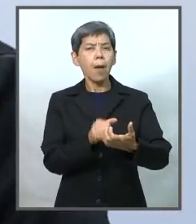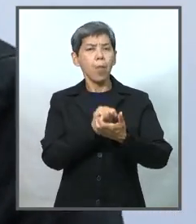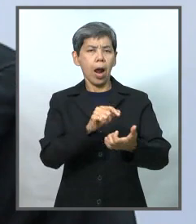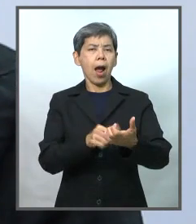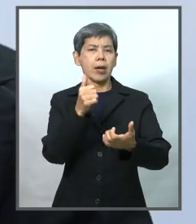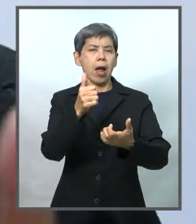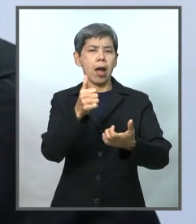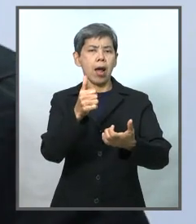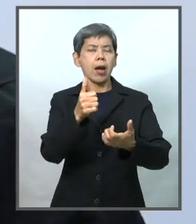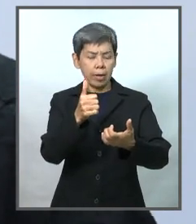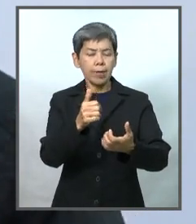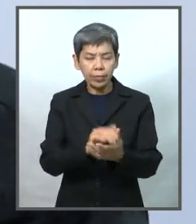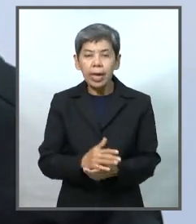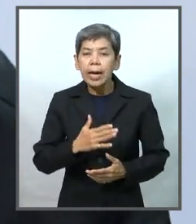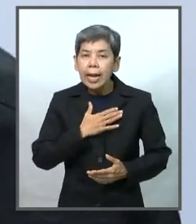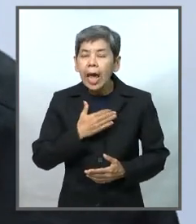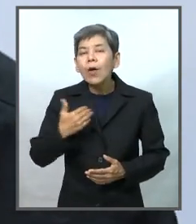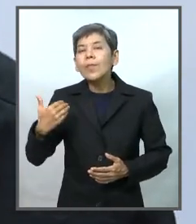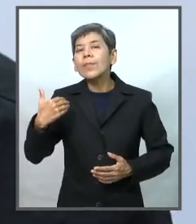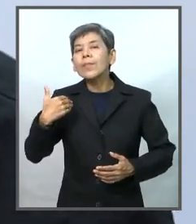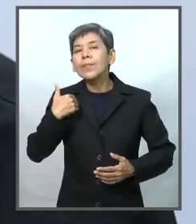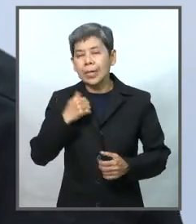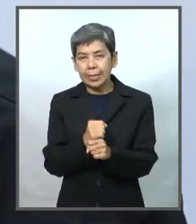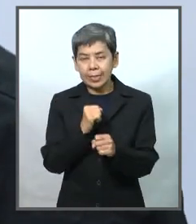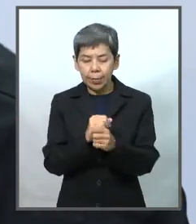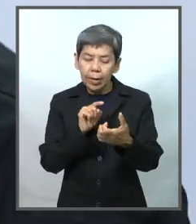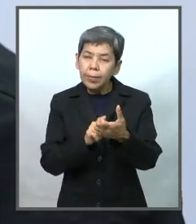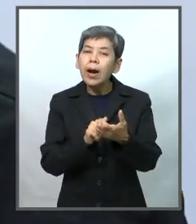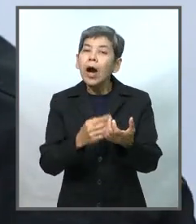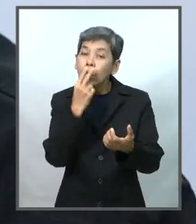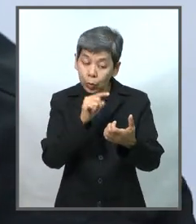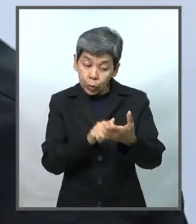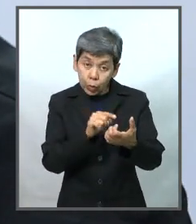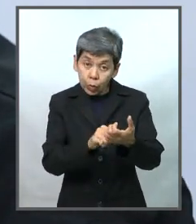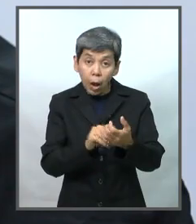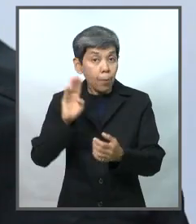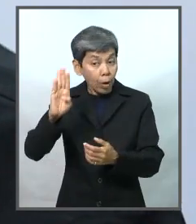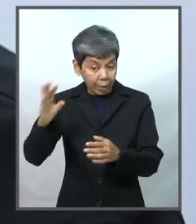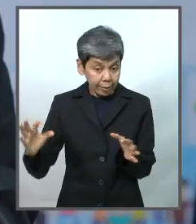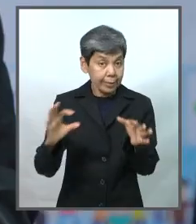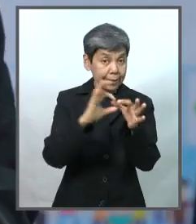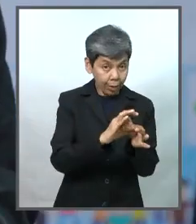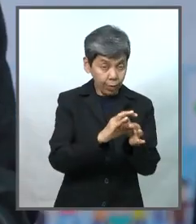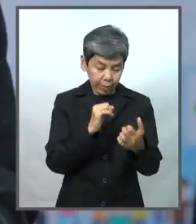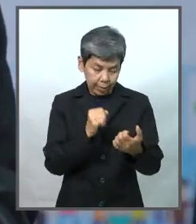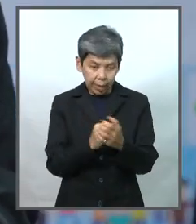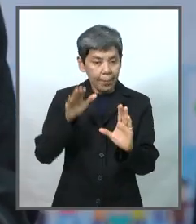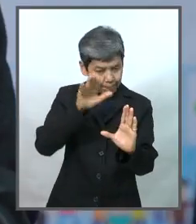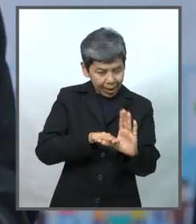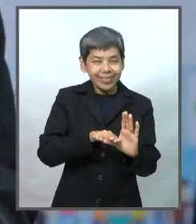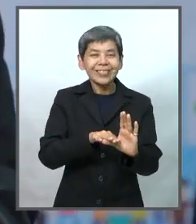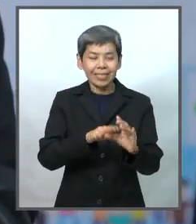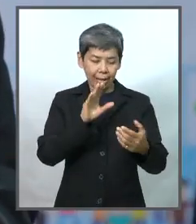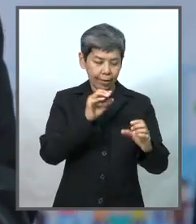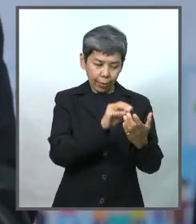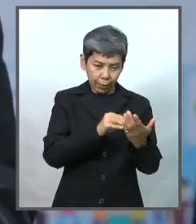การได้จริงหรือเปล่าเราก็จะมีเหมือนกับว่าเป็นดาวให้ครับว่าสถานประกอบการเนี่ยเข้ามาในแพลตฟอร์มเราเนี่ย